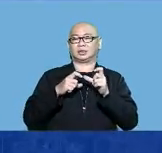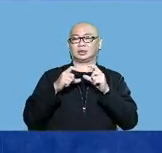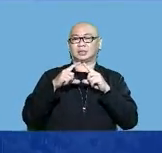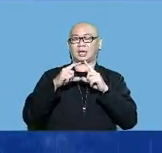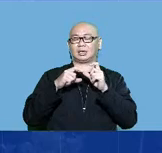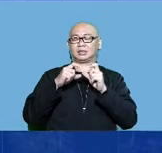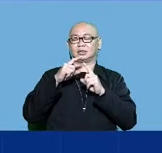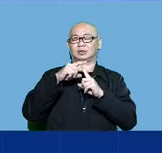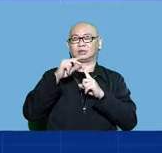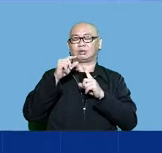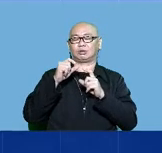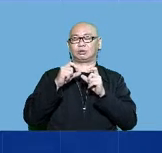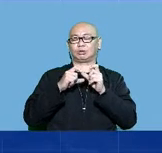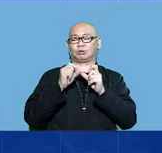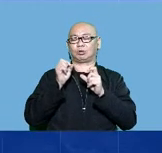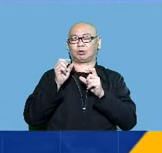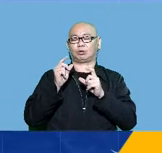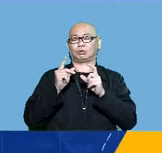besar Sorosmarto,